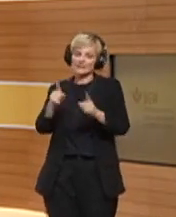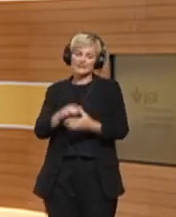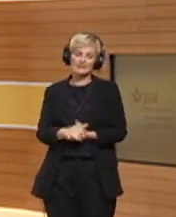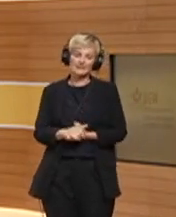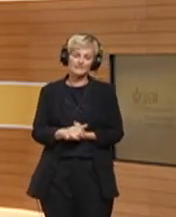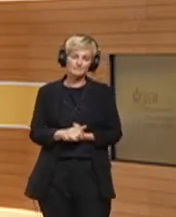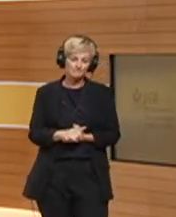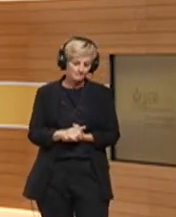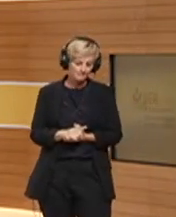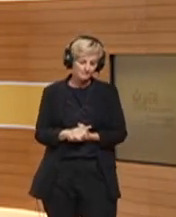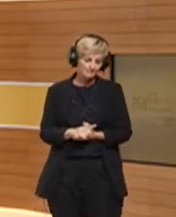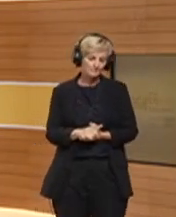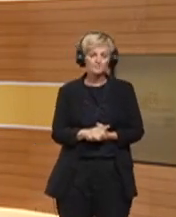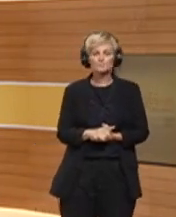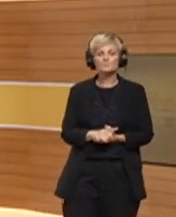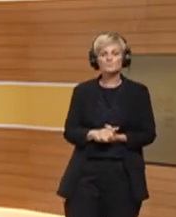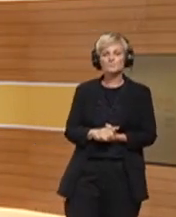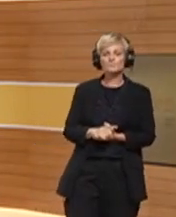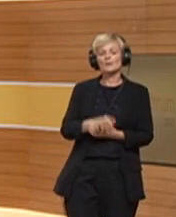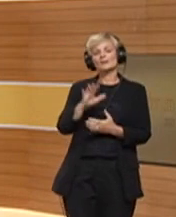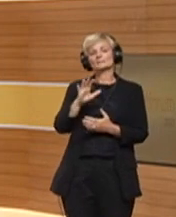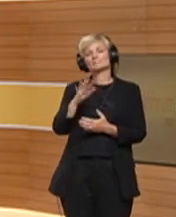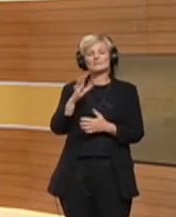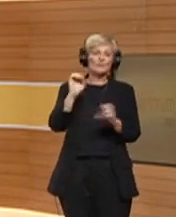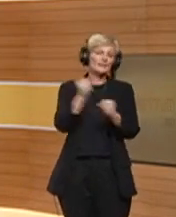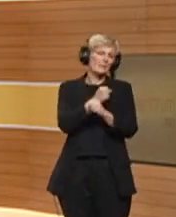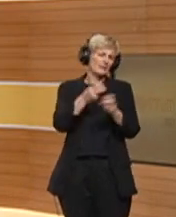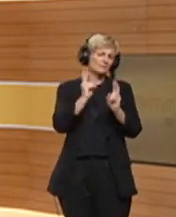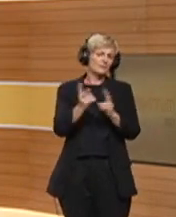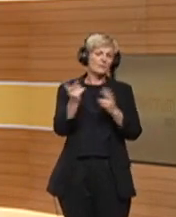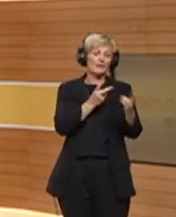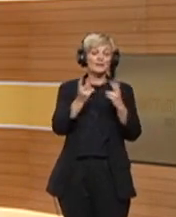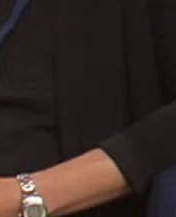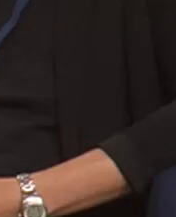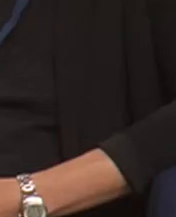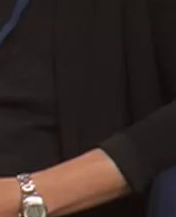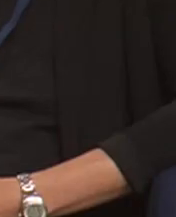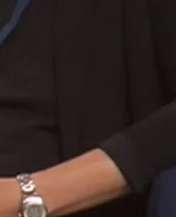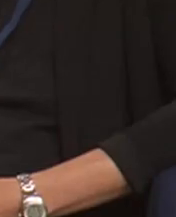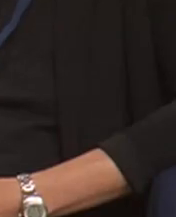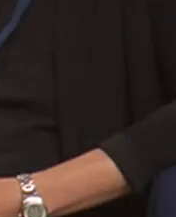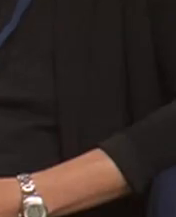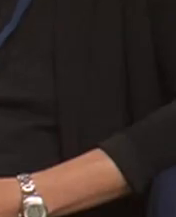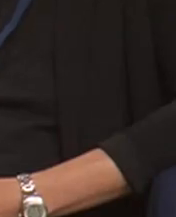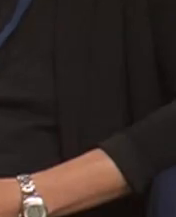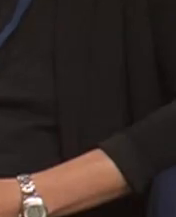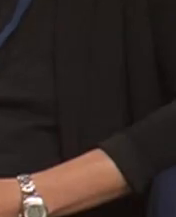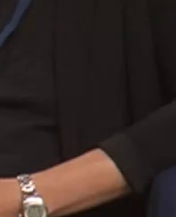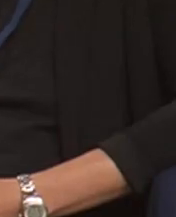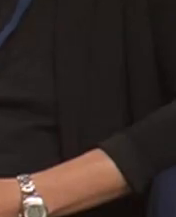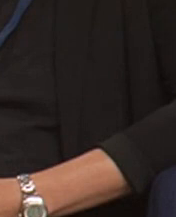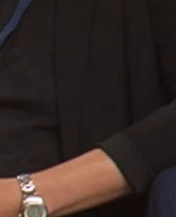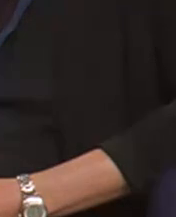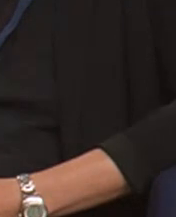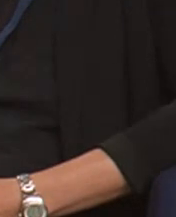Was wir in den Vereinigten Staaten sehen, vielleicht ist das nicht vergleichbar, aber in den Vereinigten Staaten gibt es sehr viele Krankenhäuser, die magnetzertifiziert sind, von